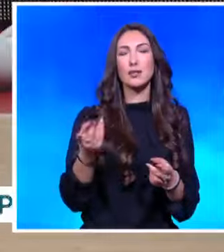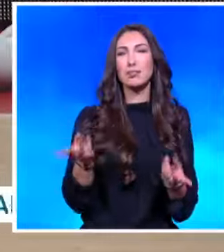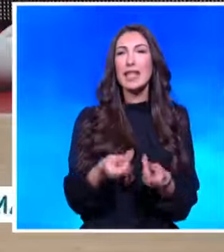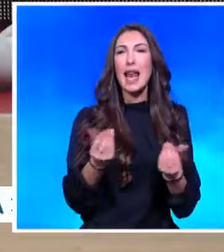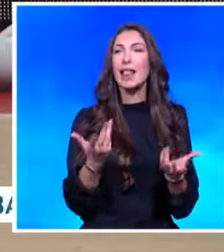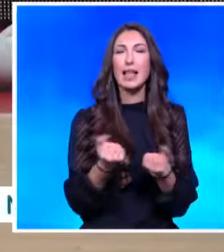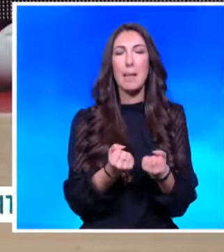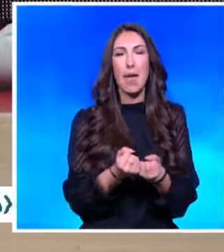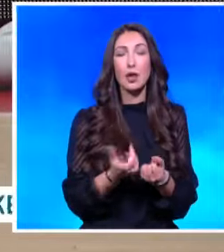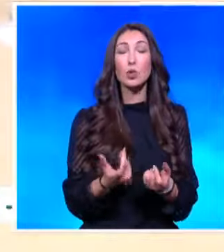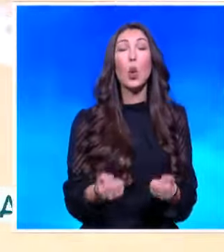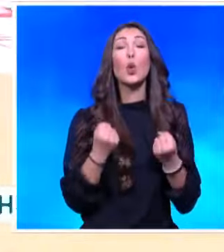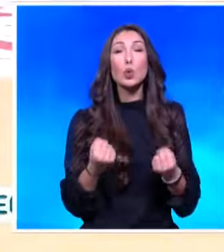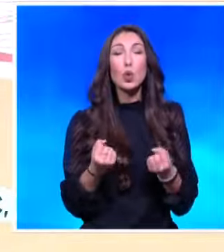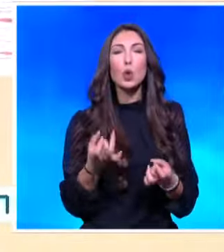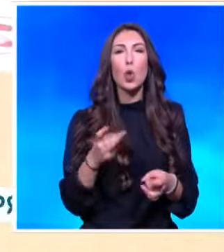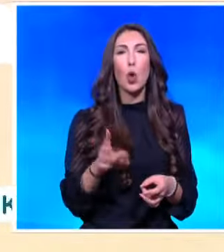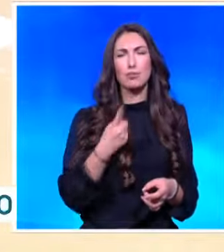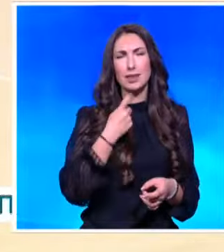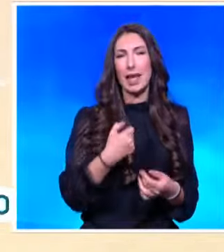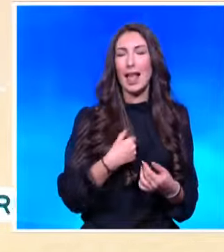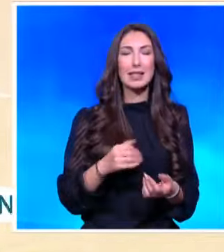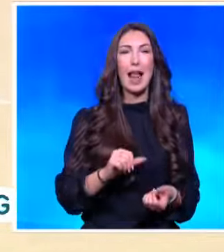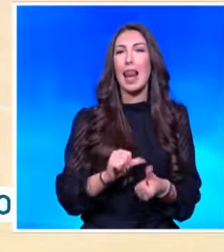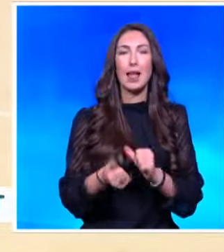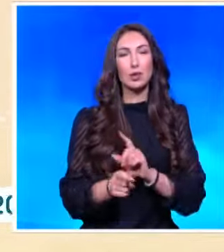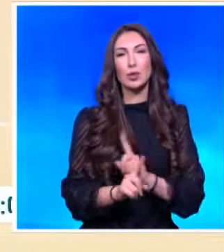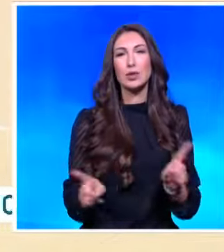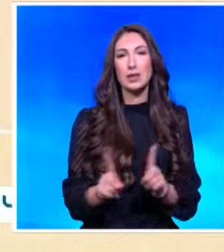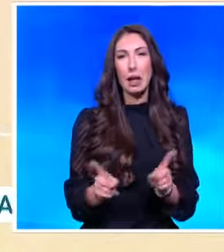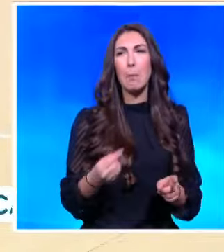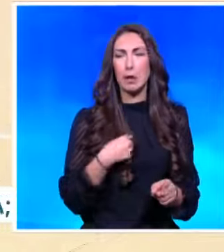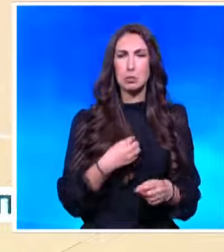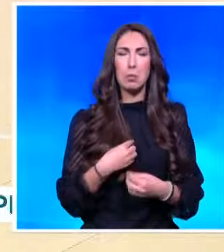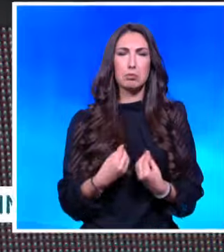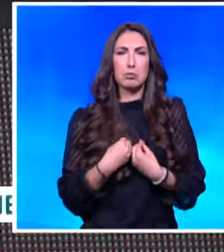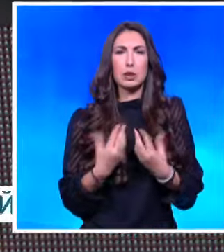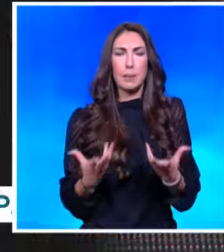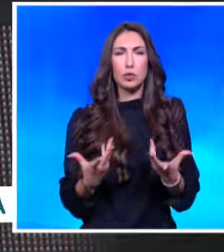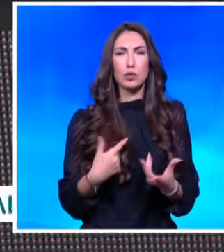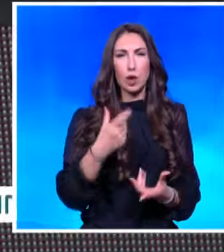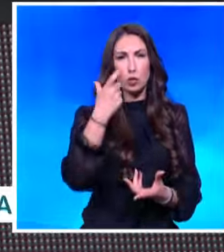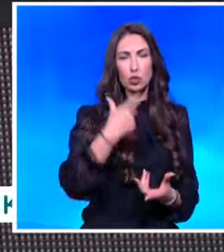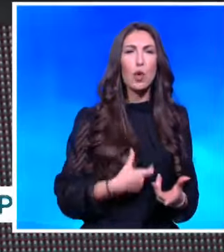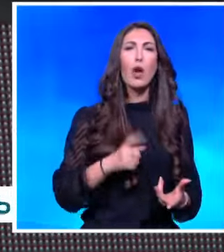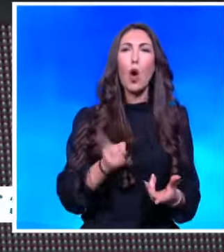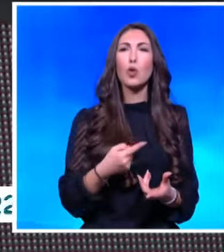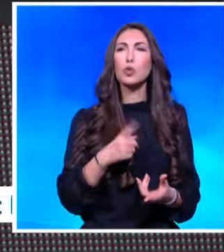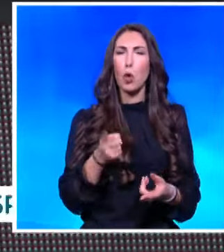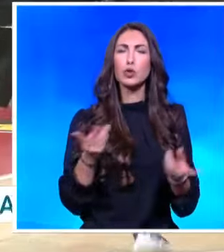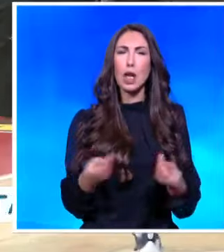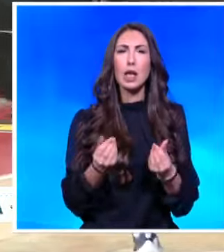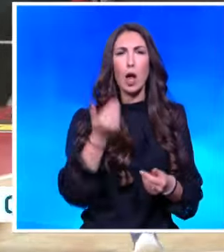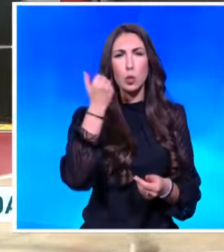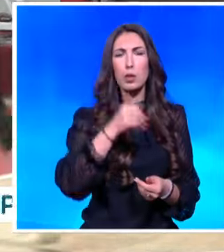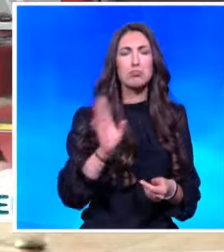играчите. Трудно, но за нас лесно няма. Аз съм със самочувствието на човек, който отбора винаги е играл добре, срещу когото